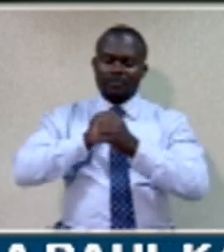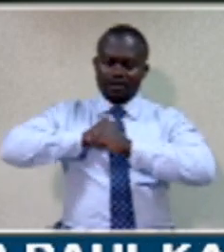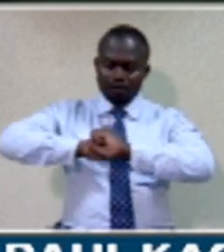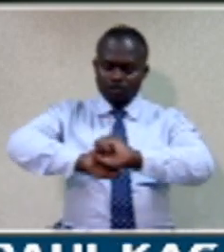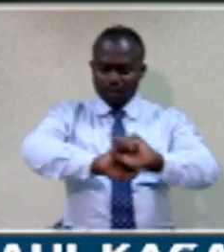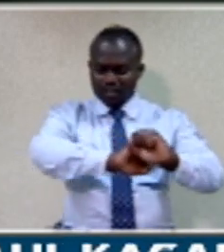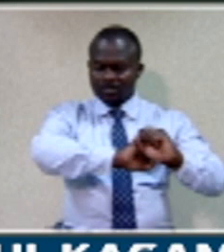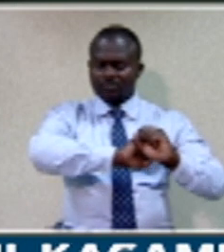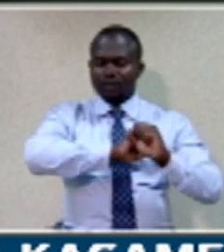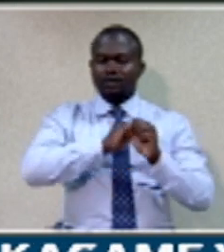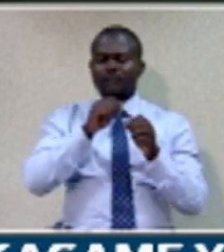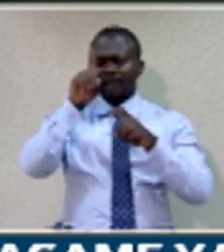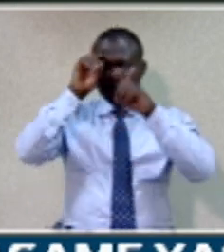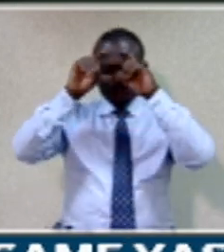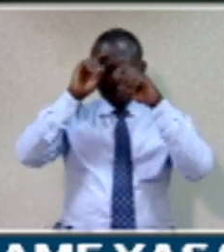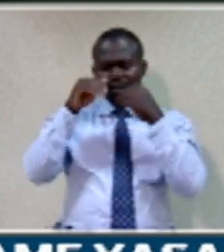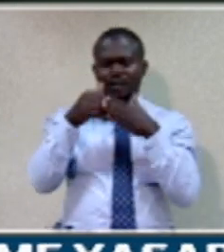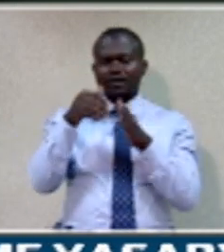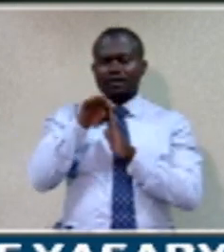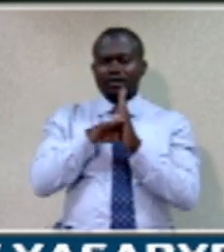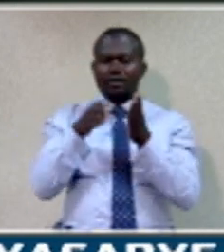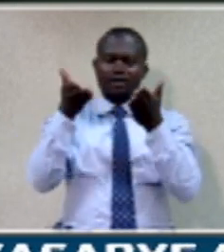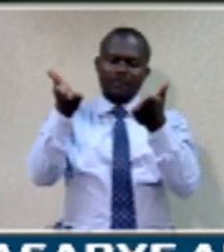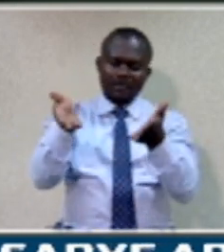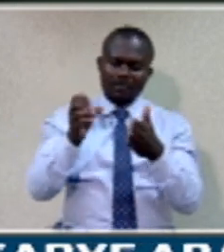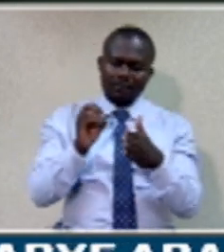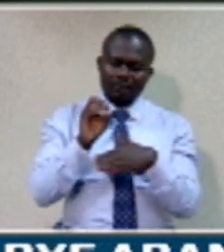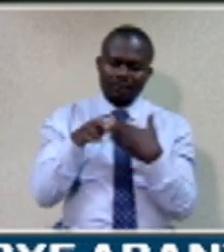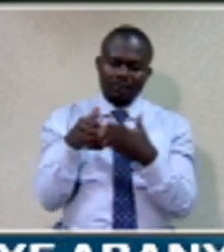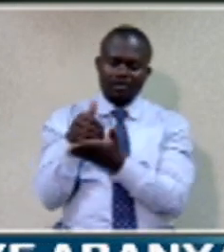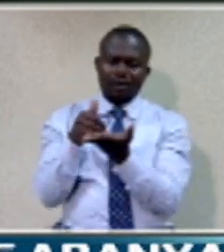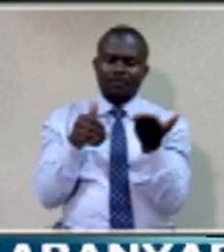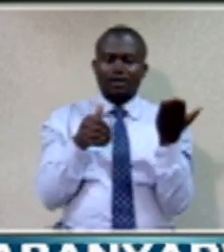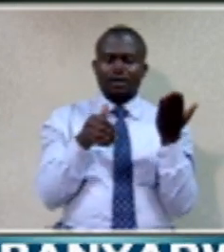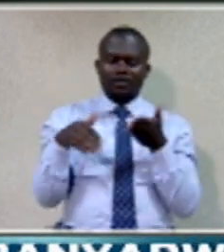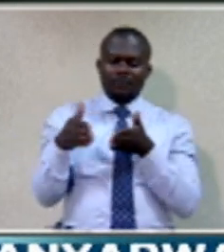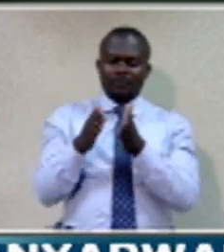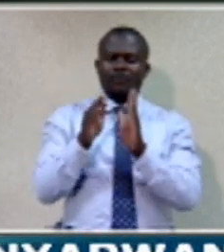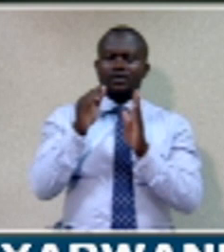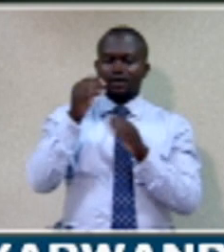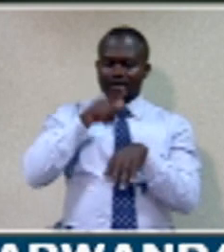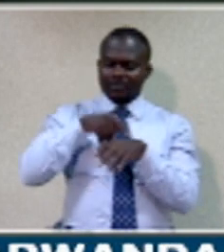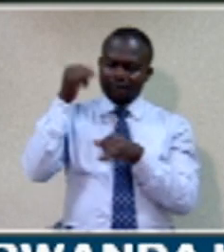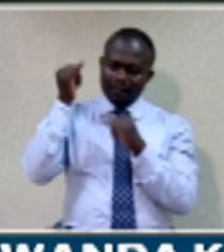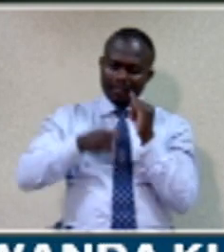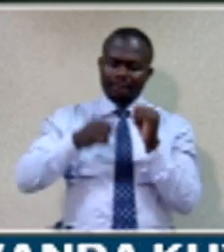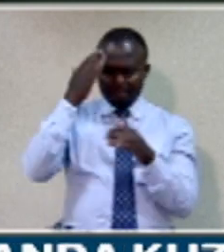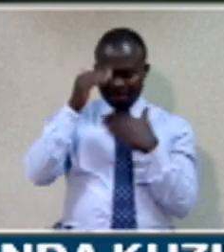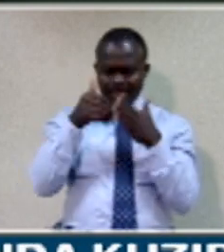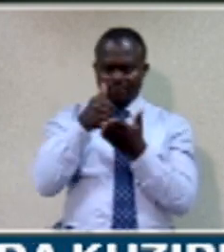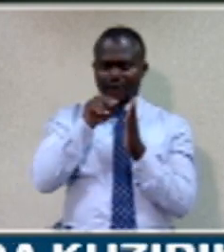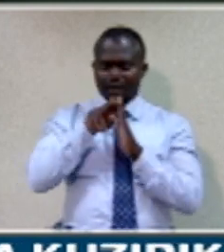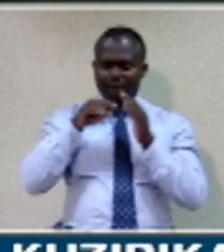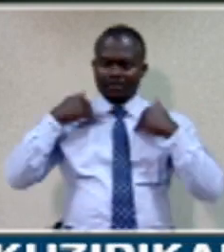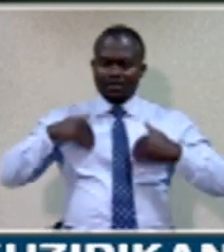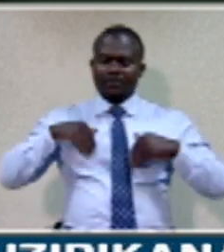buyiproteja. Ese haba hari gahunda ihari cyangwa se roadmap cyangwa deadline ihari yo kugira ngo iyo